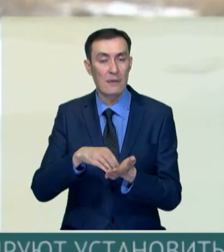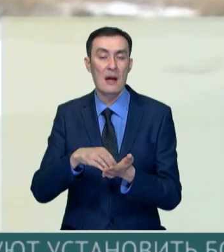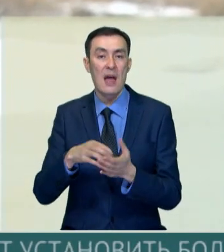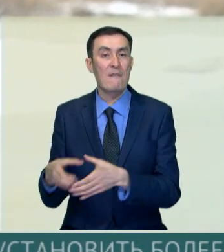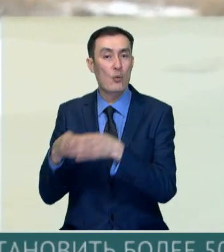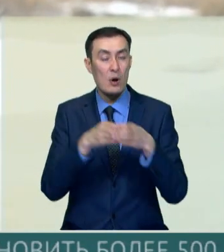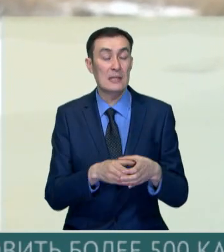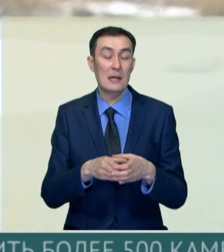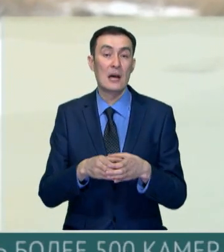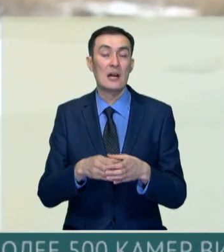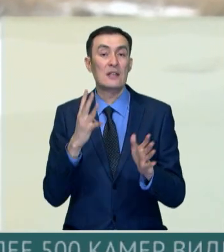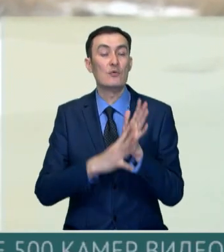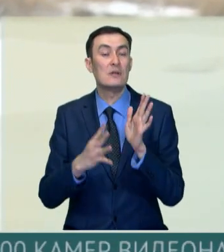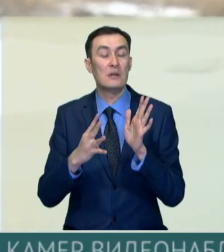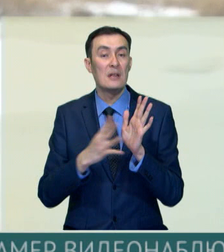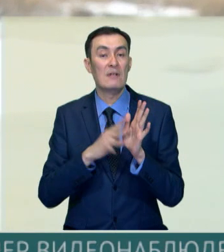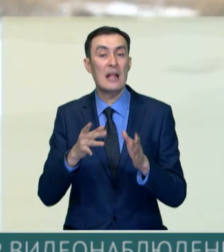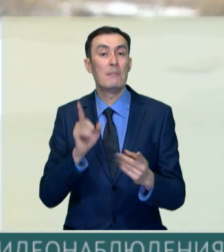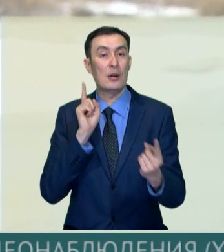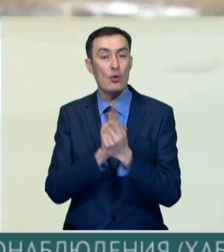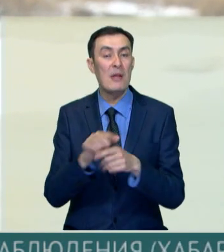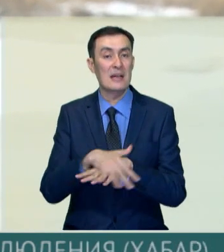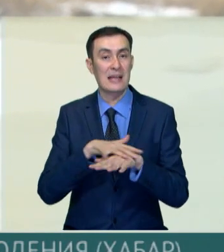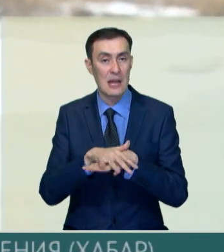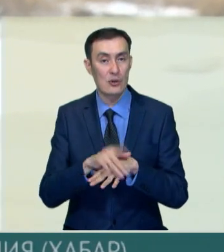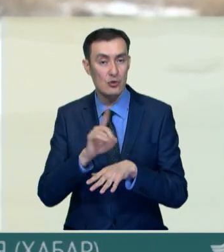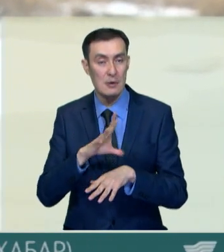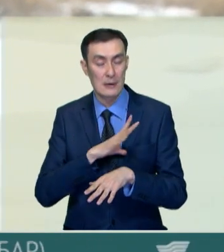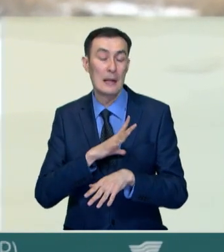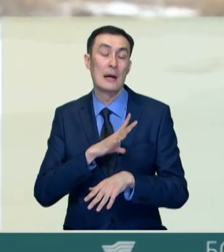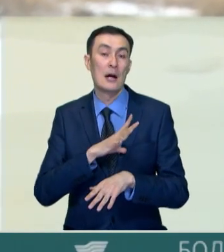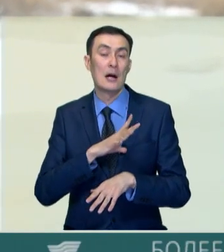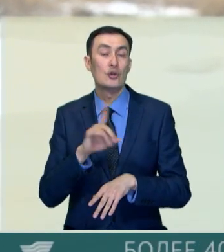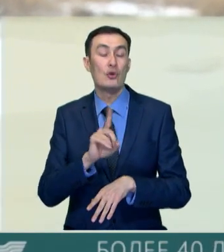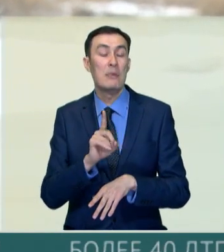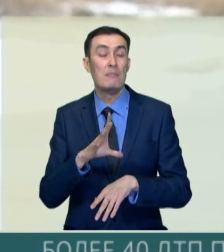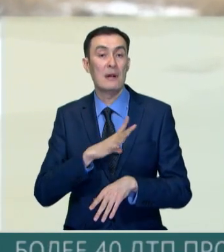также 99 пунктов для приема населением. Для выброса